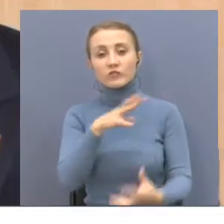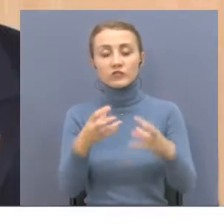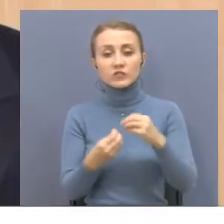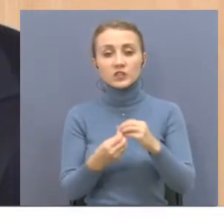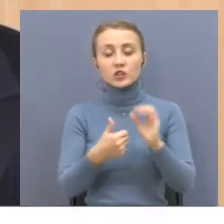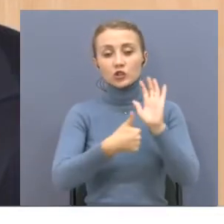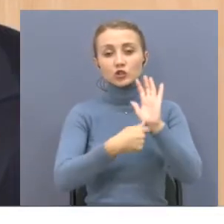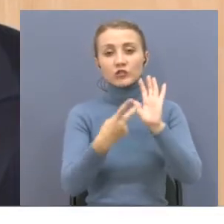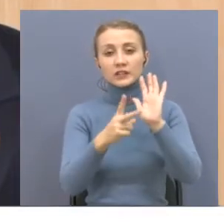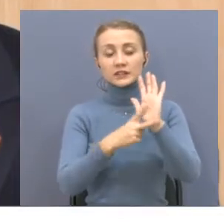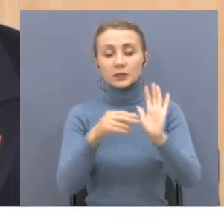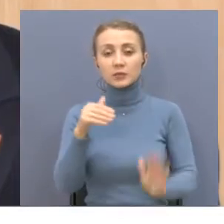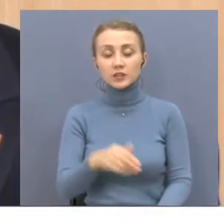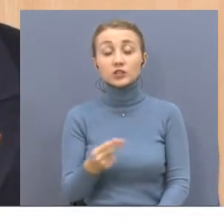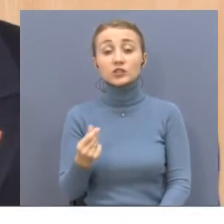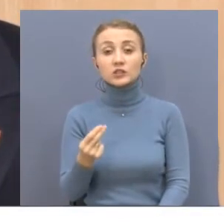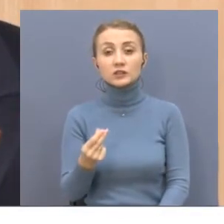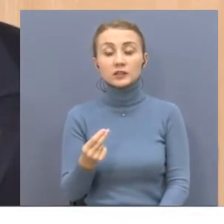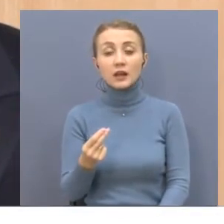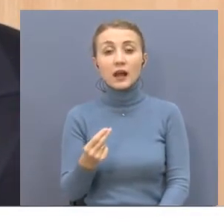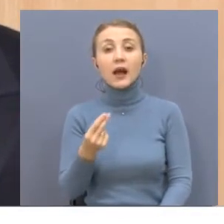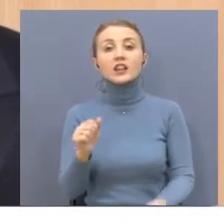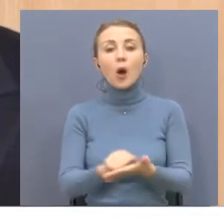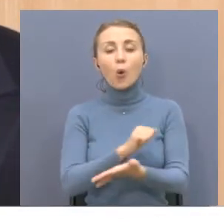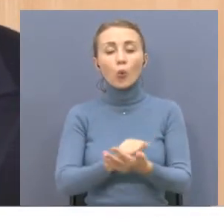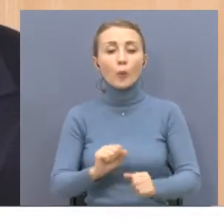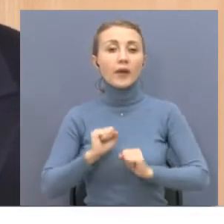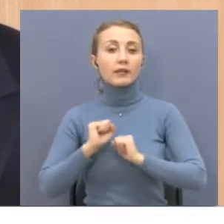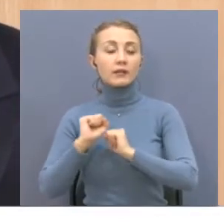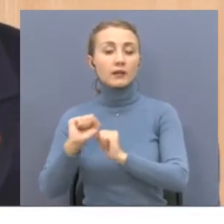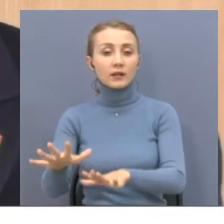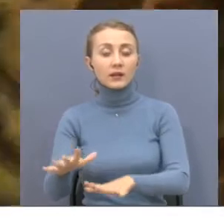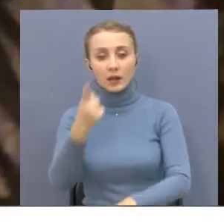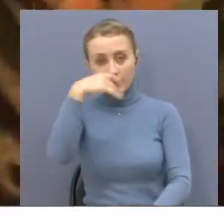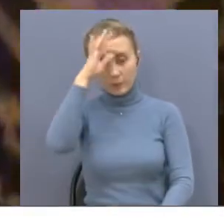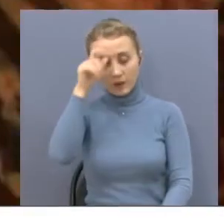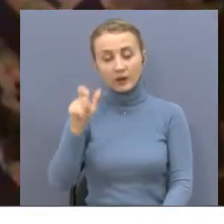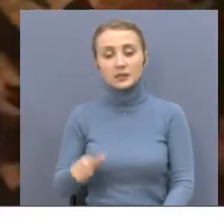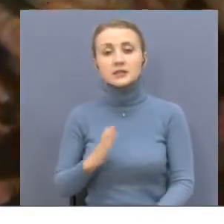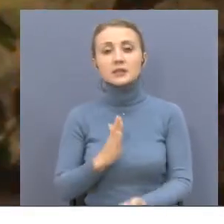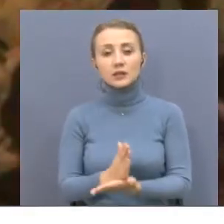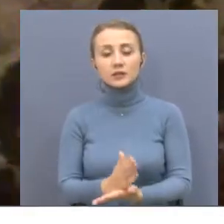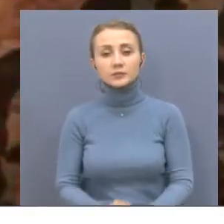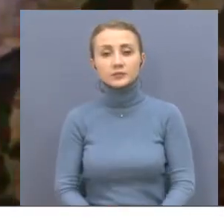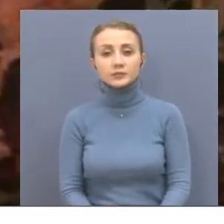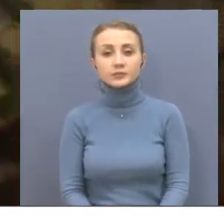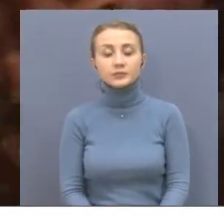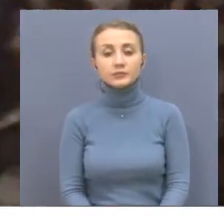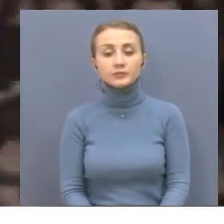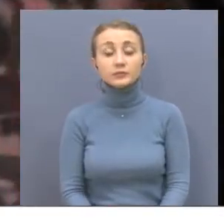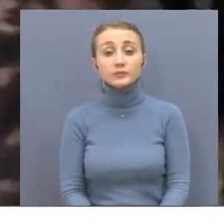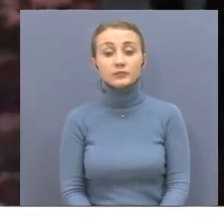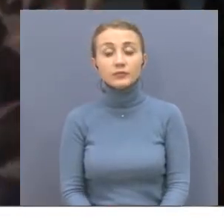бұзушылық туралы кодексінің 393-ші бабы бойынша шара қолданылады. Жоғарыда аталған екі факті бойынша